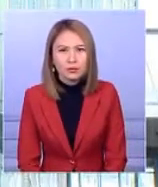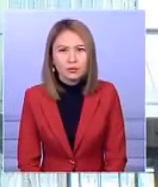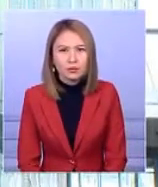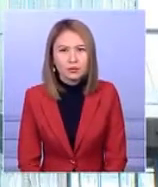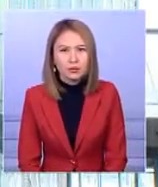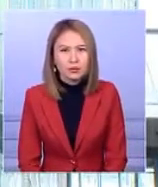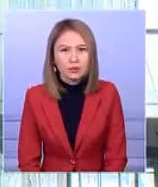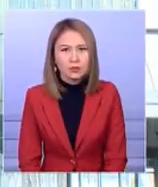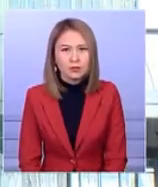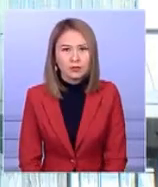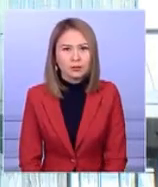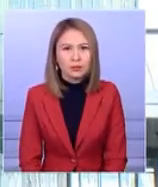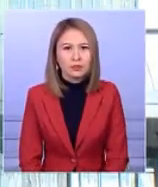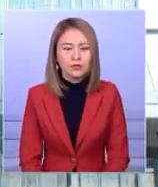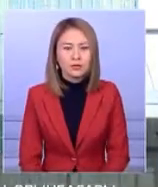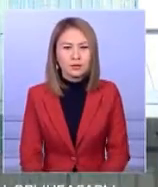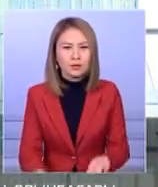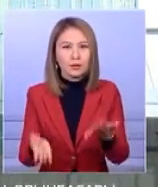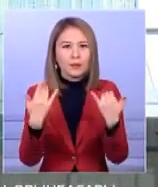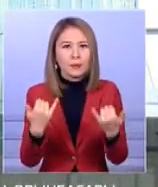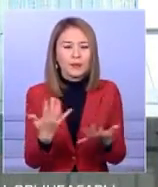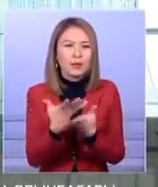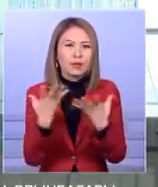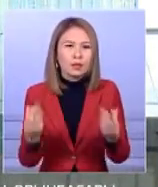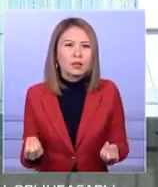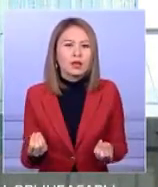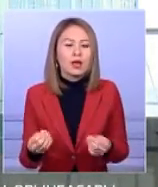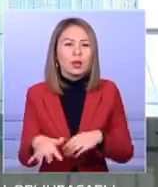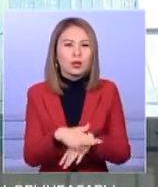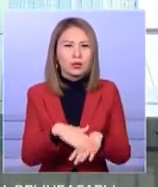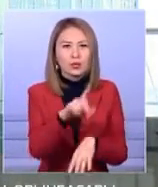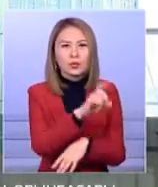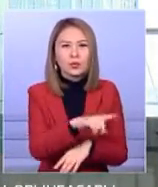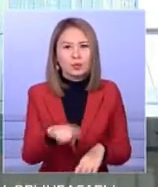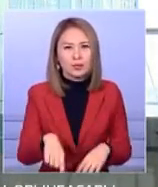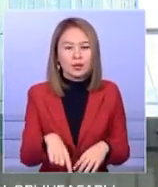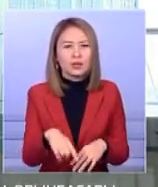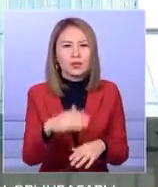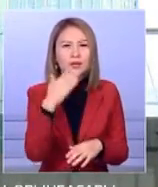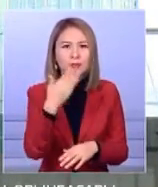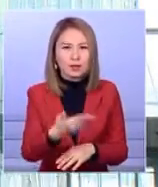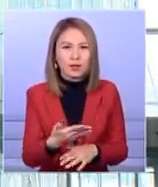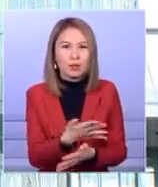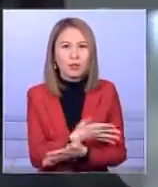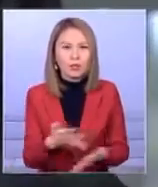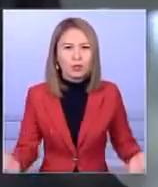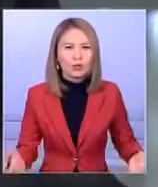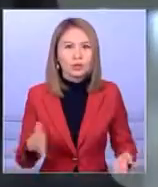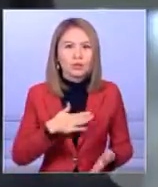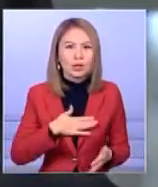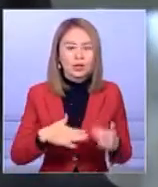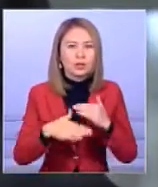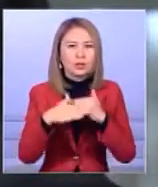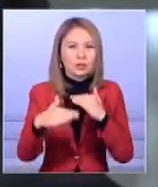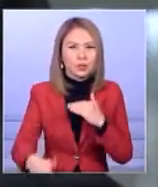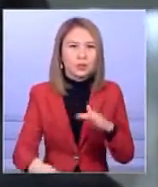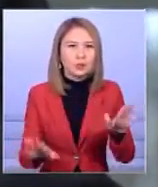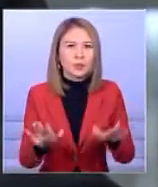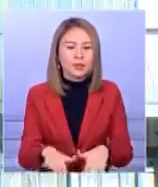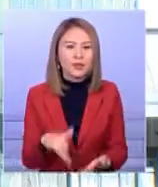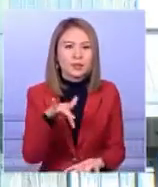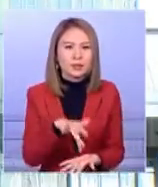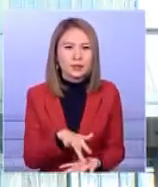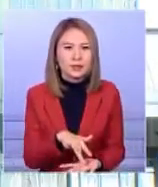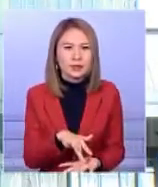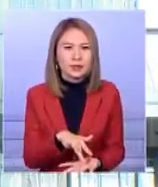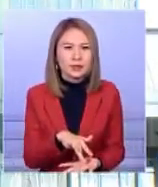Бүгінгі күні осы халықтың сұранысына байланысты біз осындай егіспен шығып отырмыз. Біздің халыққа қызмет көрсету